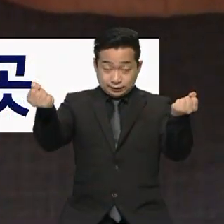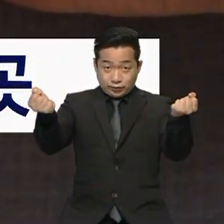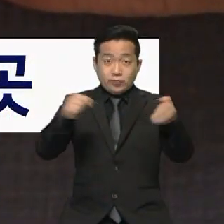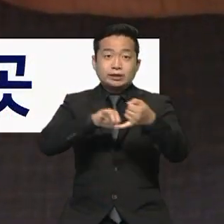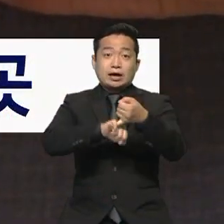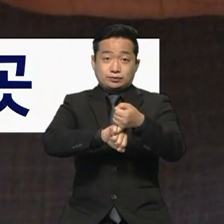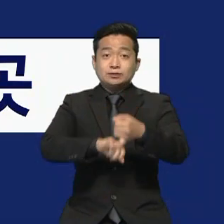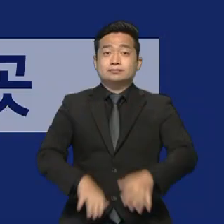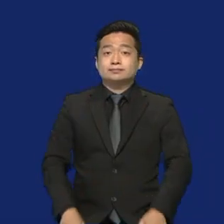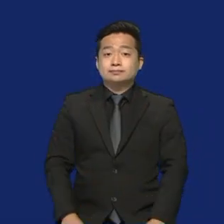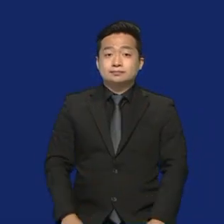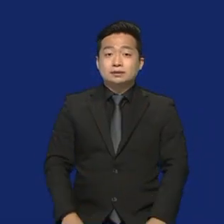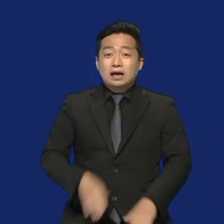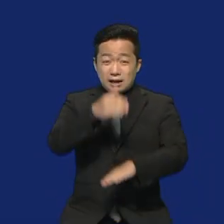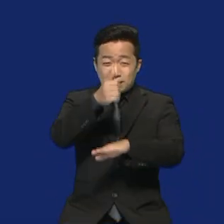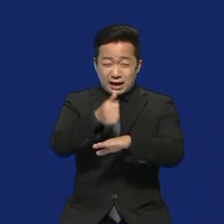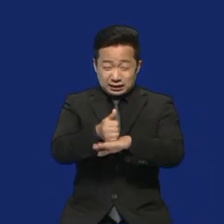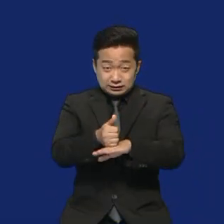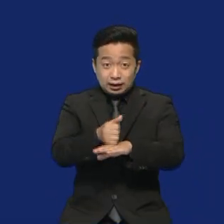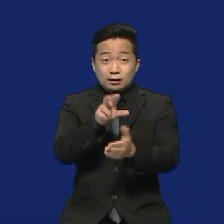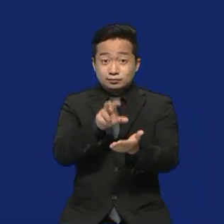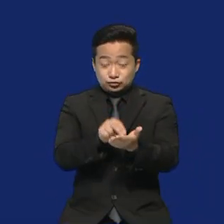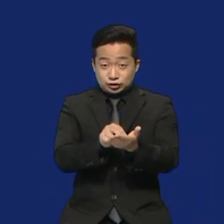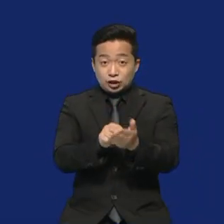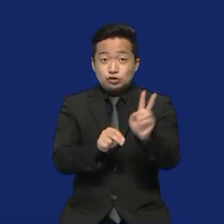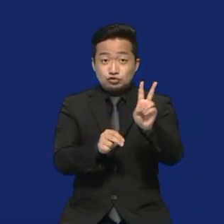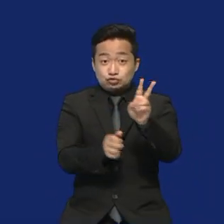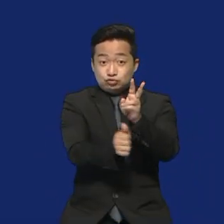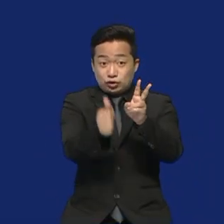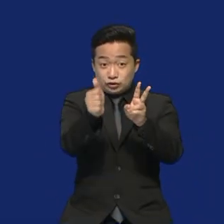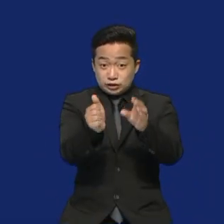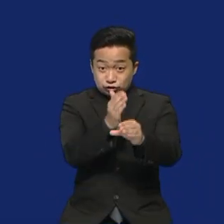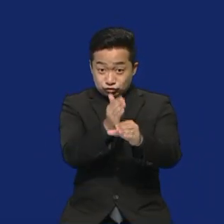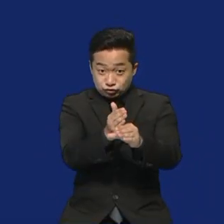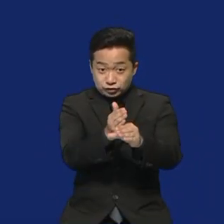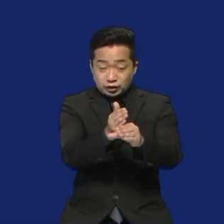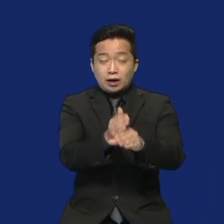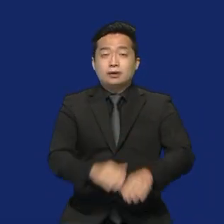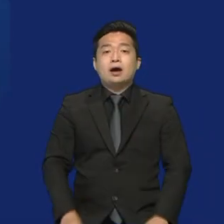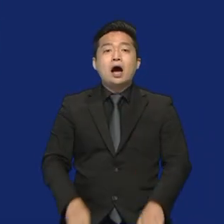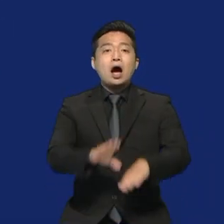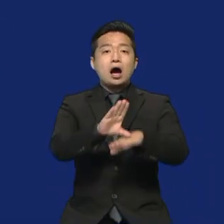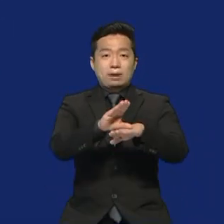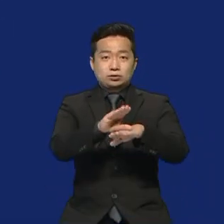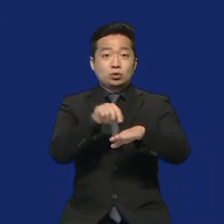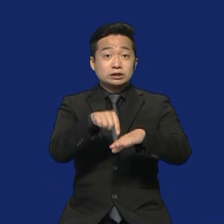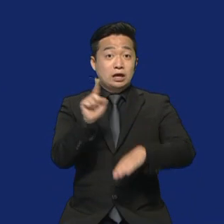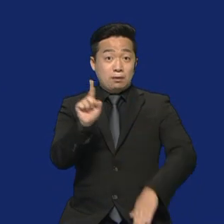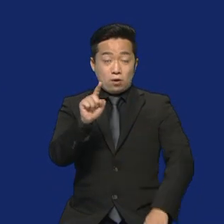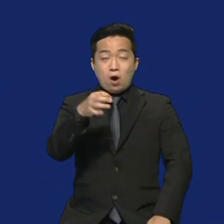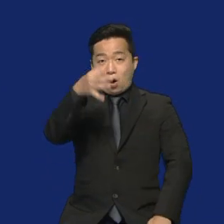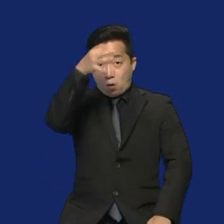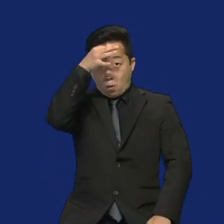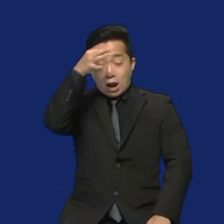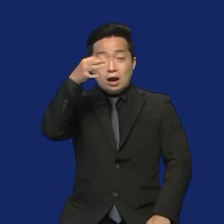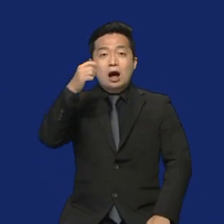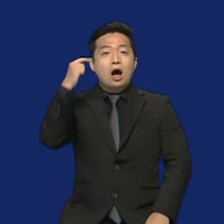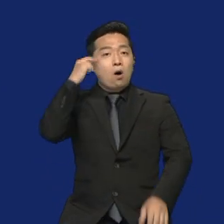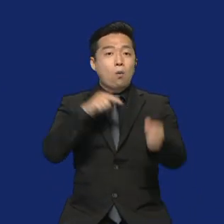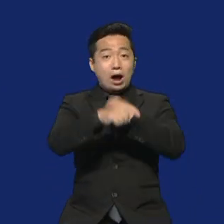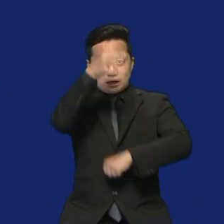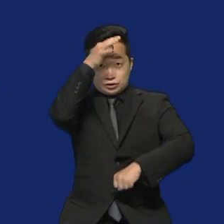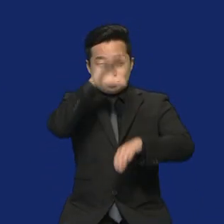했습니다. 막판까지 진통을 겪었던 두 상임위 가운데 방송정책을 다룰 과학기술방송통신위원회는